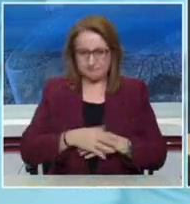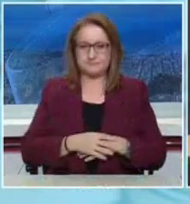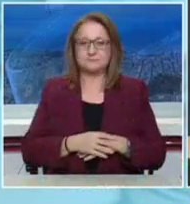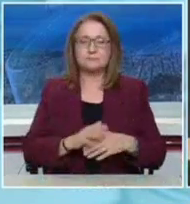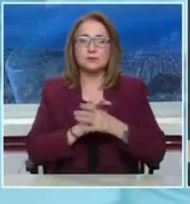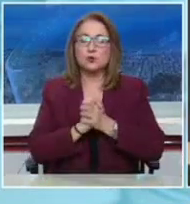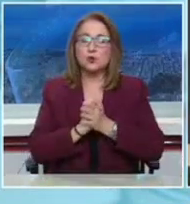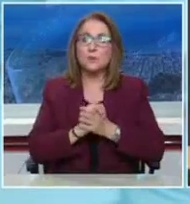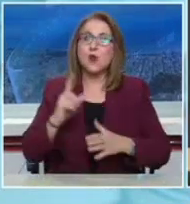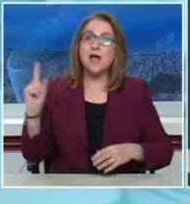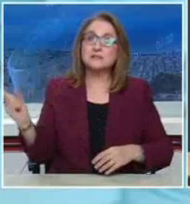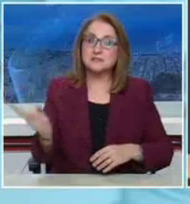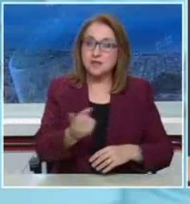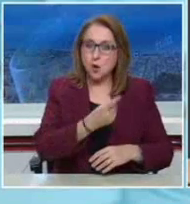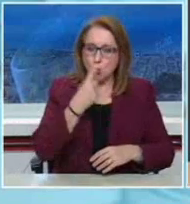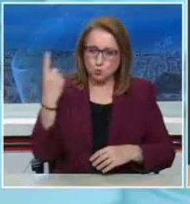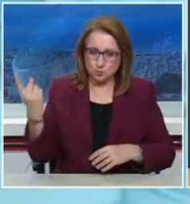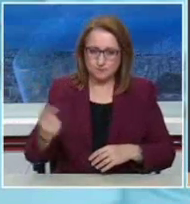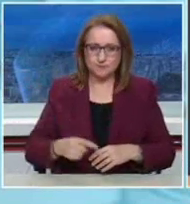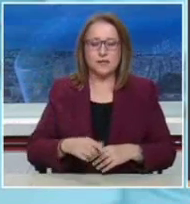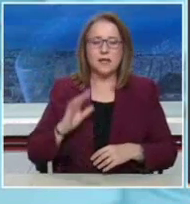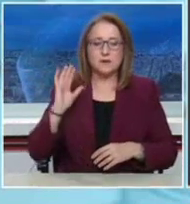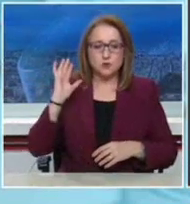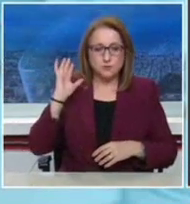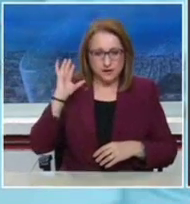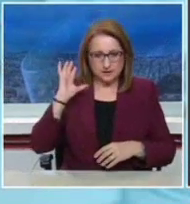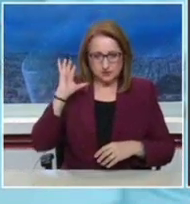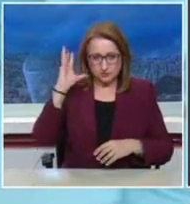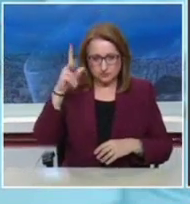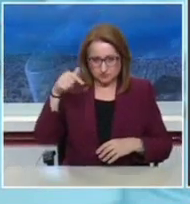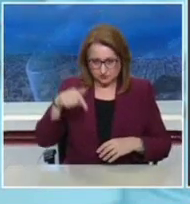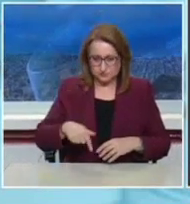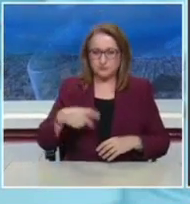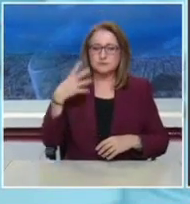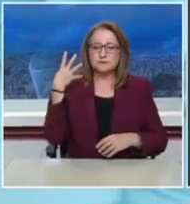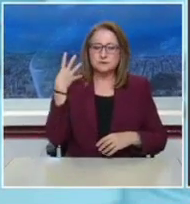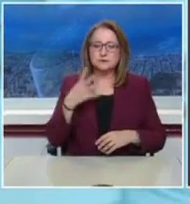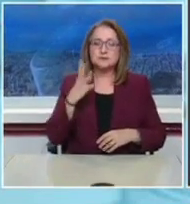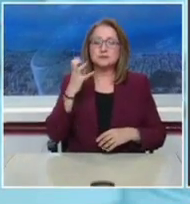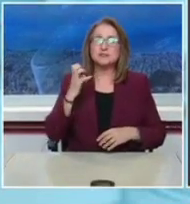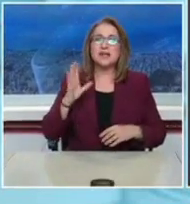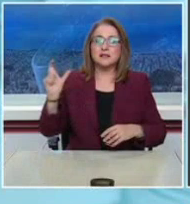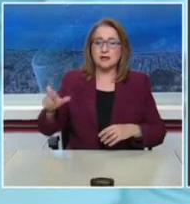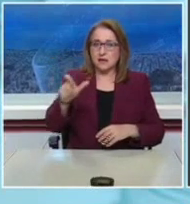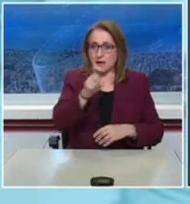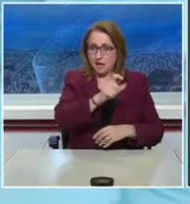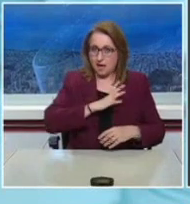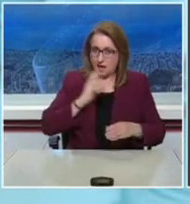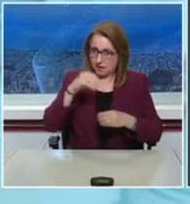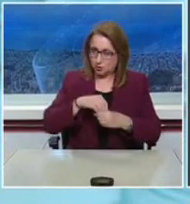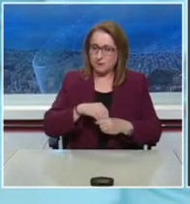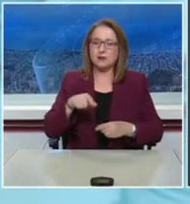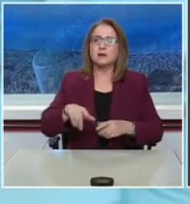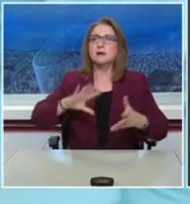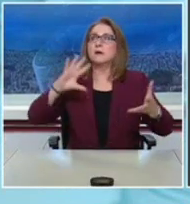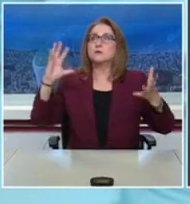Ως σήμερα, περισσότερα από 440.000 κρούσματα της λίμωξης από το νέο κορονοϊό έχουν καταγραφεί σε παγκόσμιο